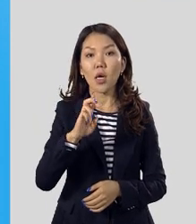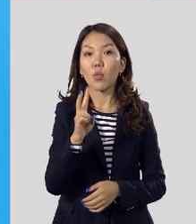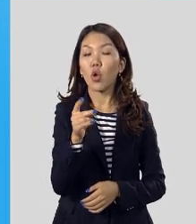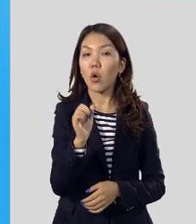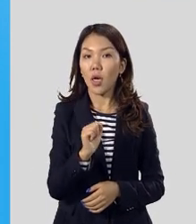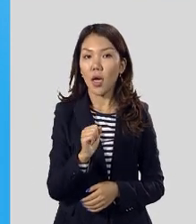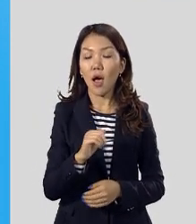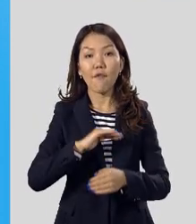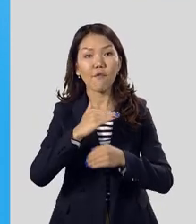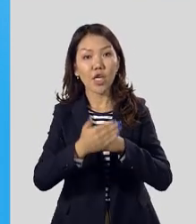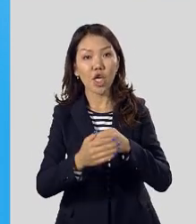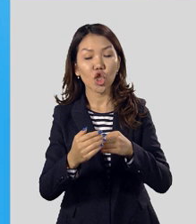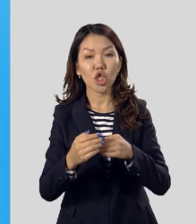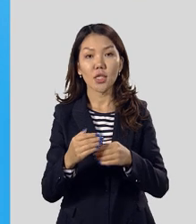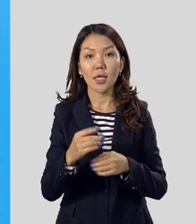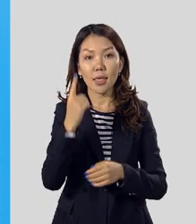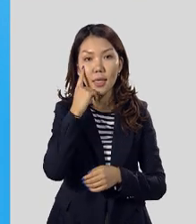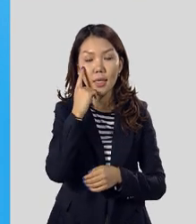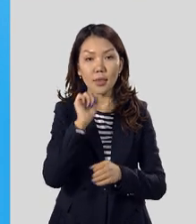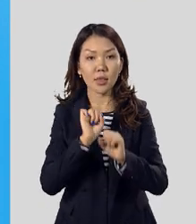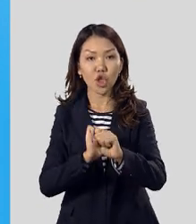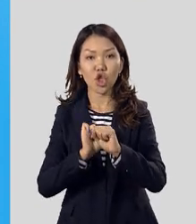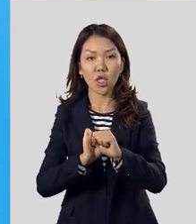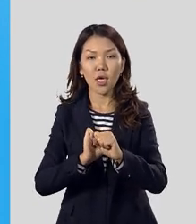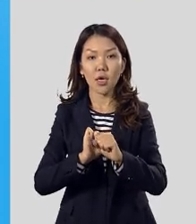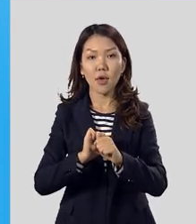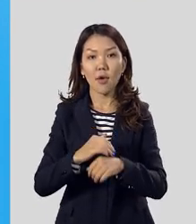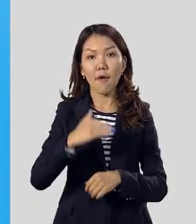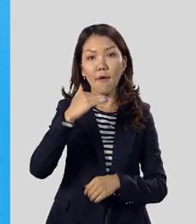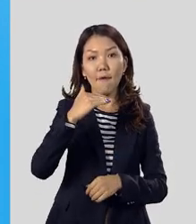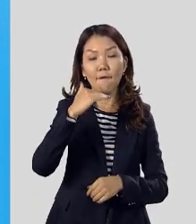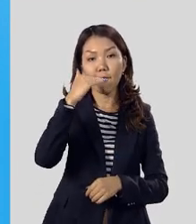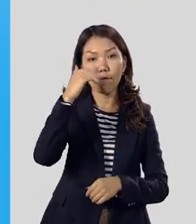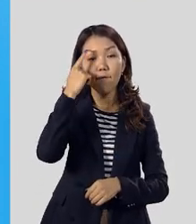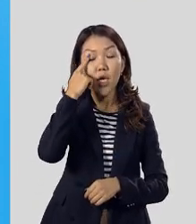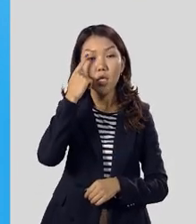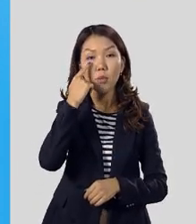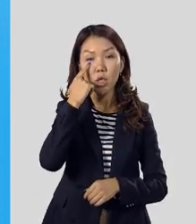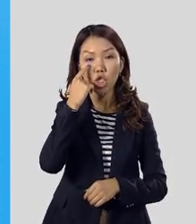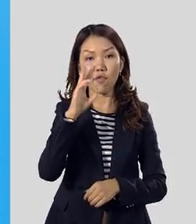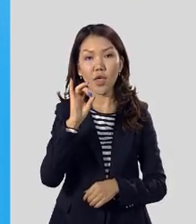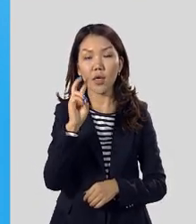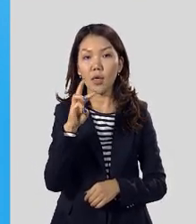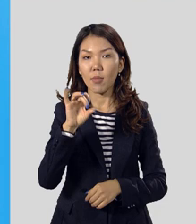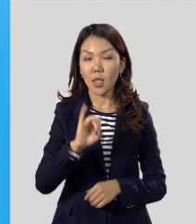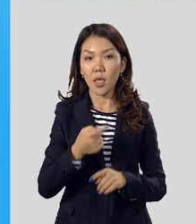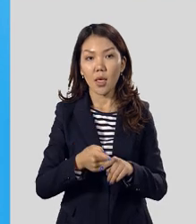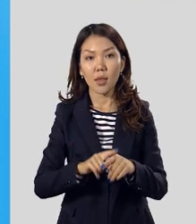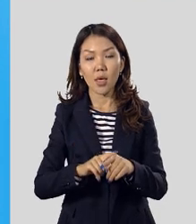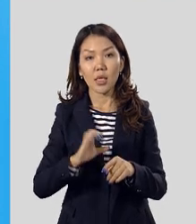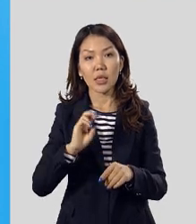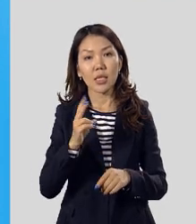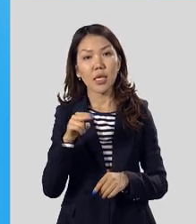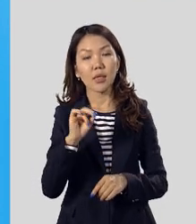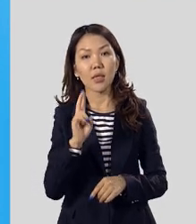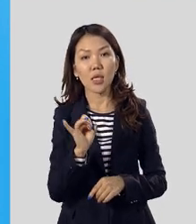Внешняя сторона глаза защищена верхним и нижним веками. Веки человека – это складки